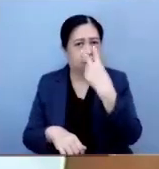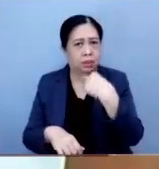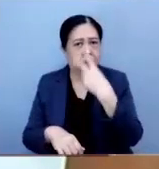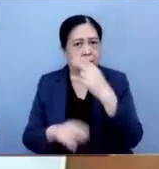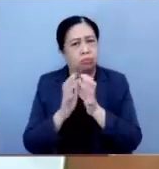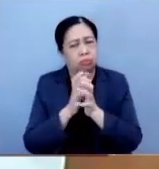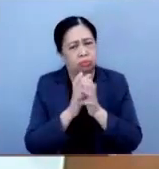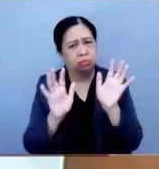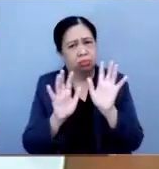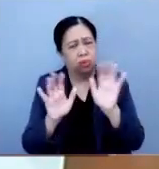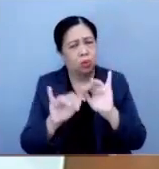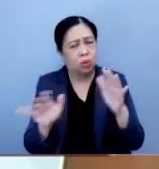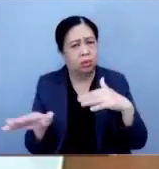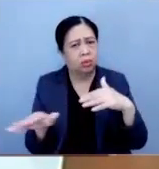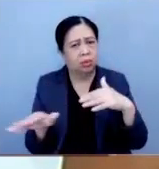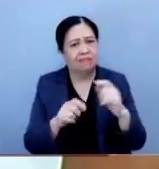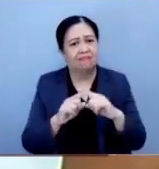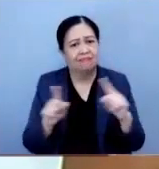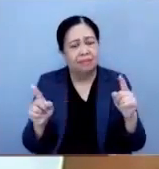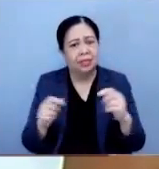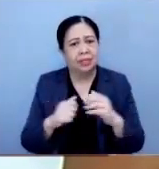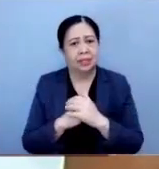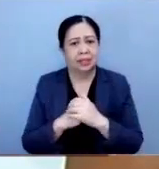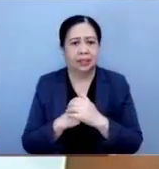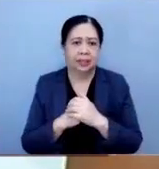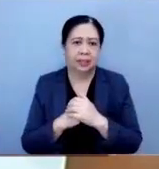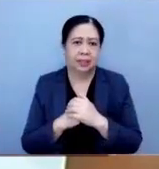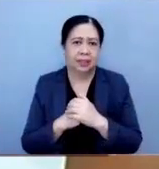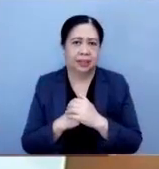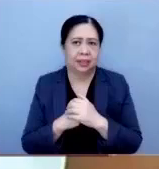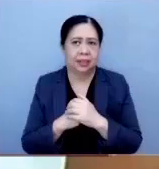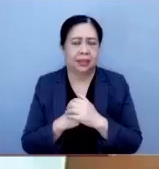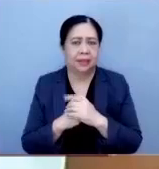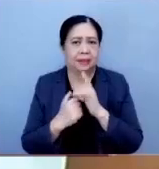nagmamakawan, huwag na sana kumalis. But I thought na